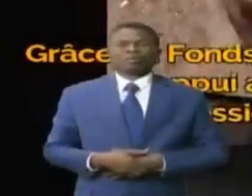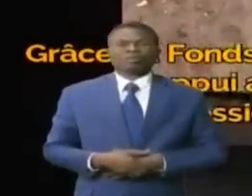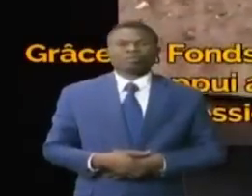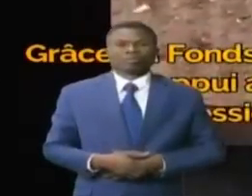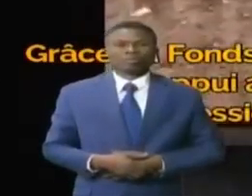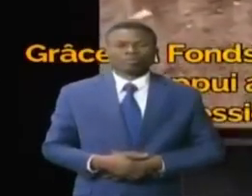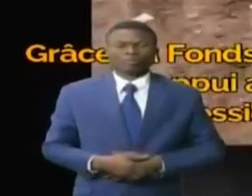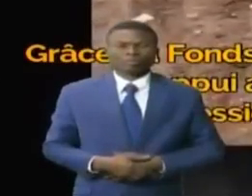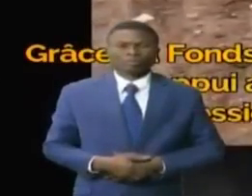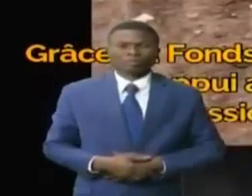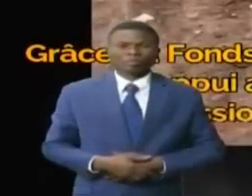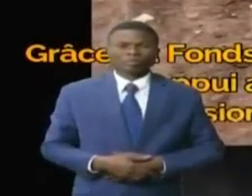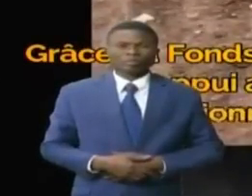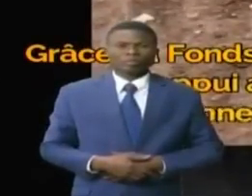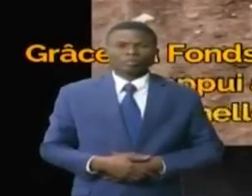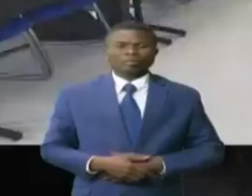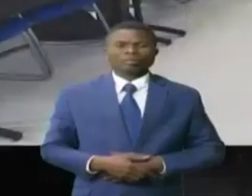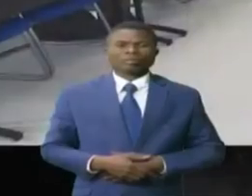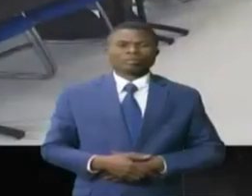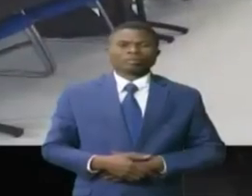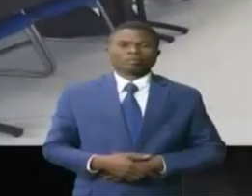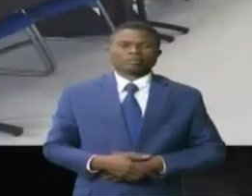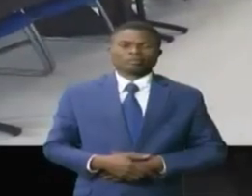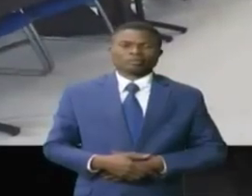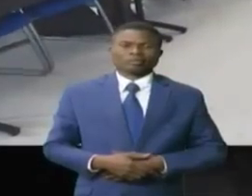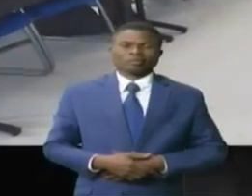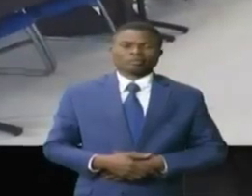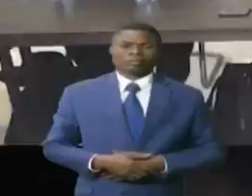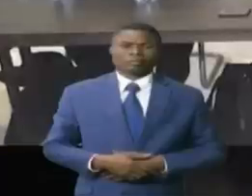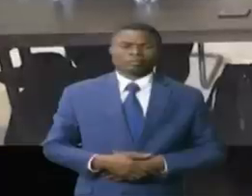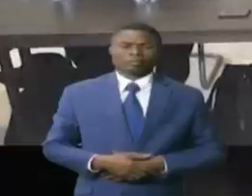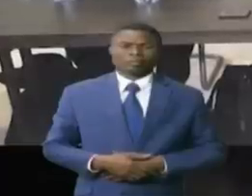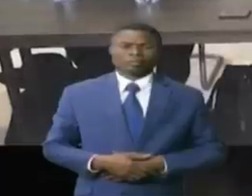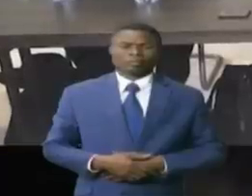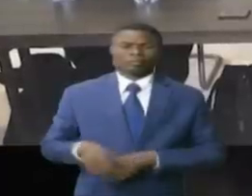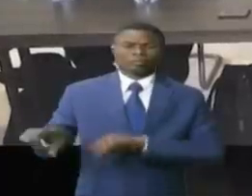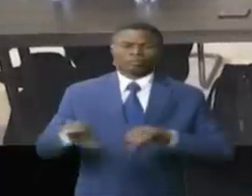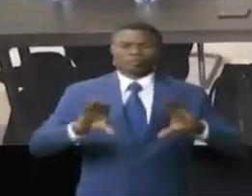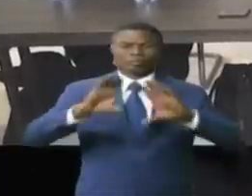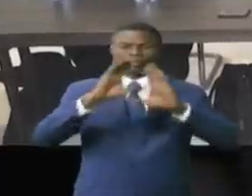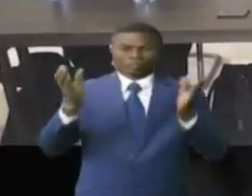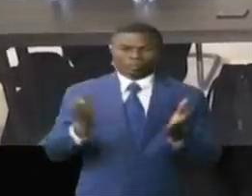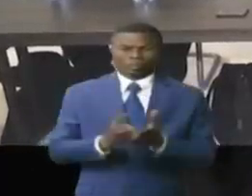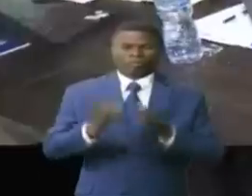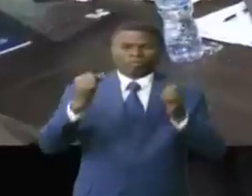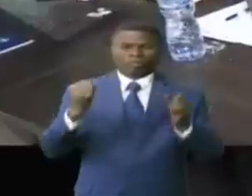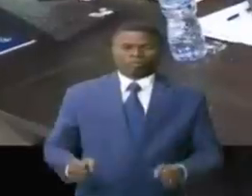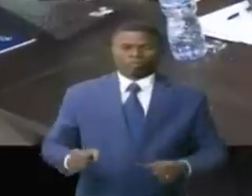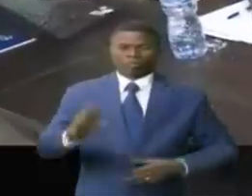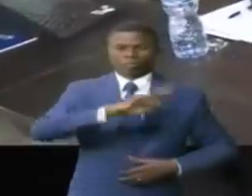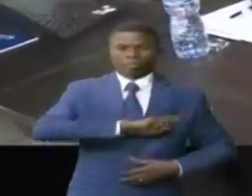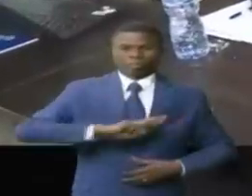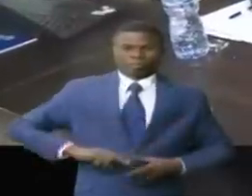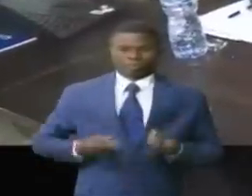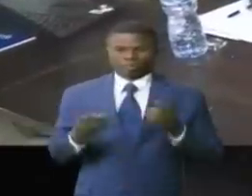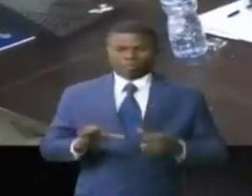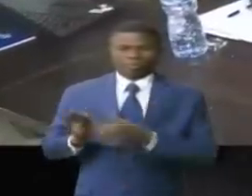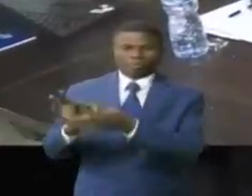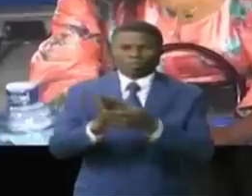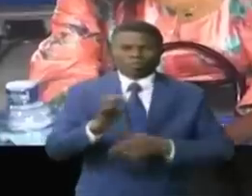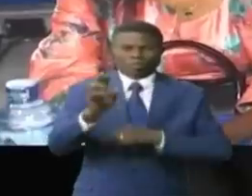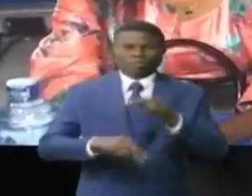sont bénéficiaires du programme de désarmement, de mobilisation, relèvement communautaire et stabilisation en RDC. Les